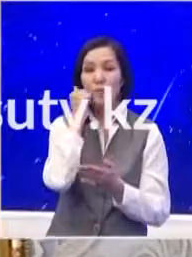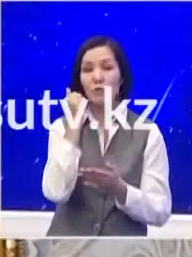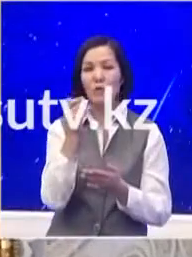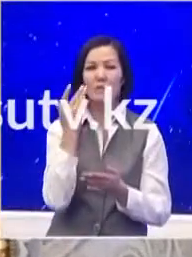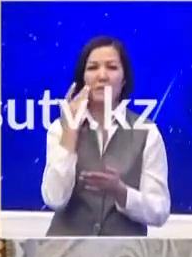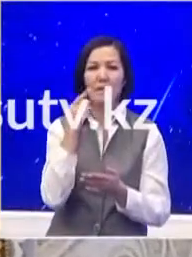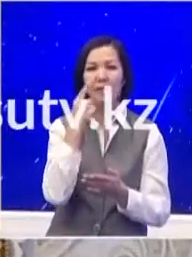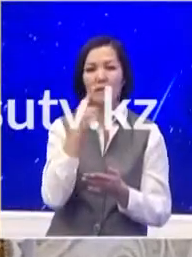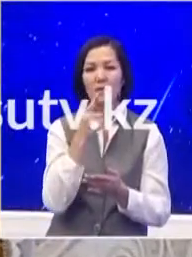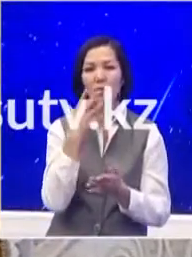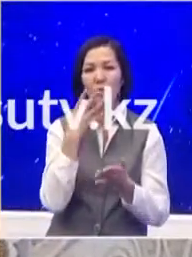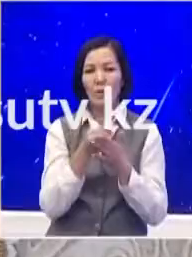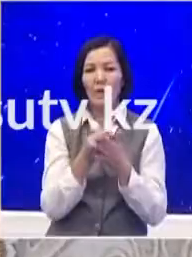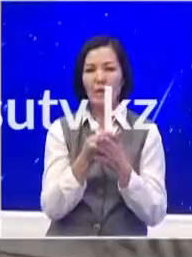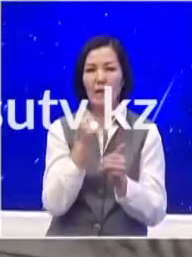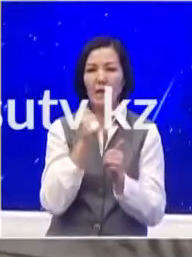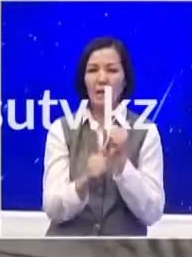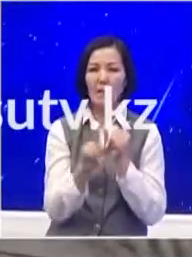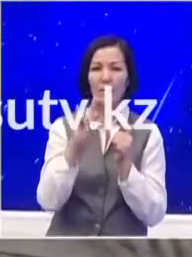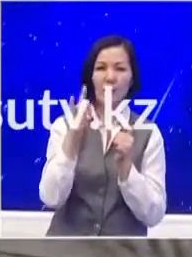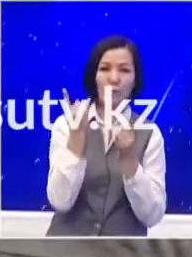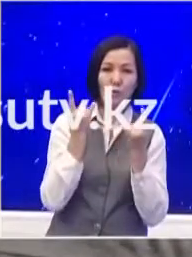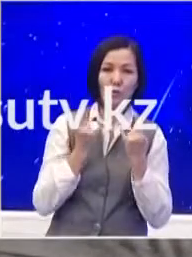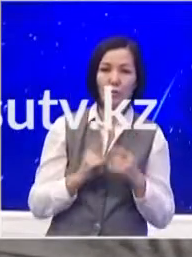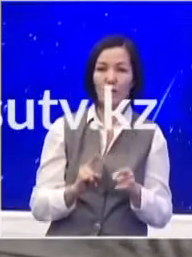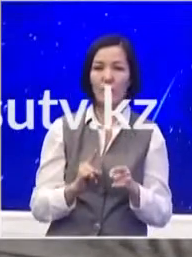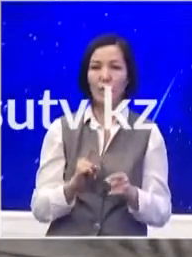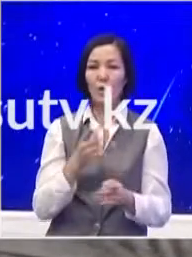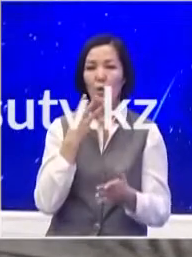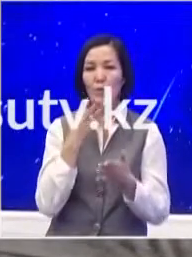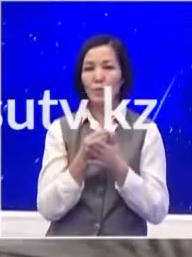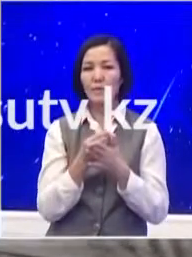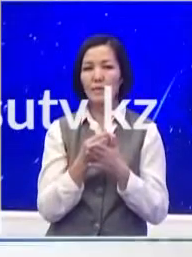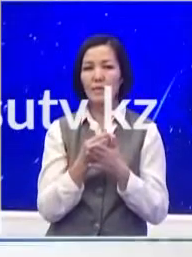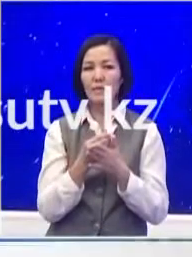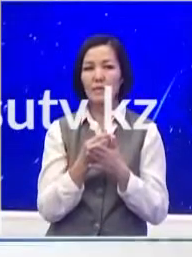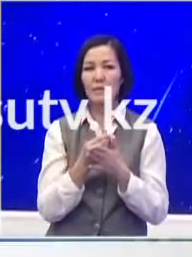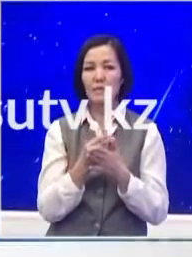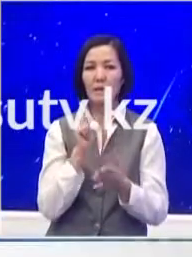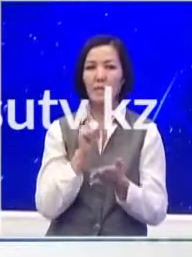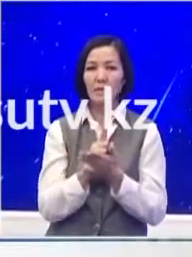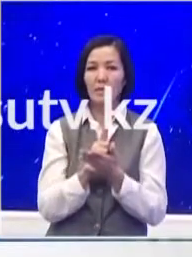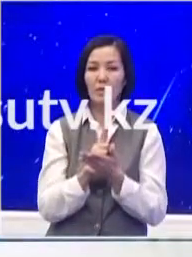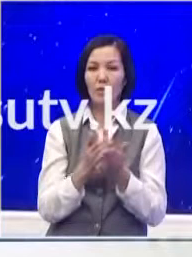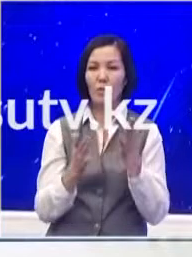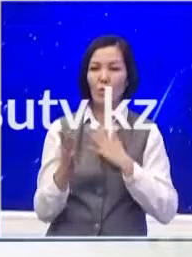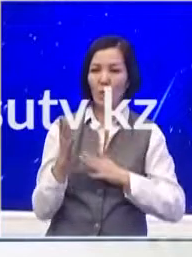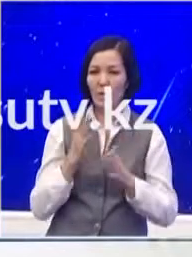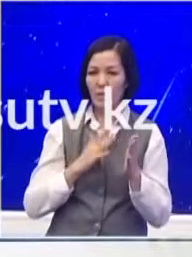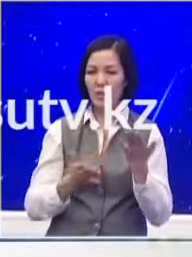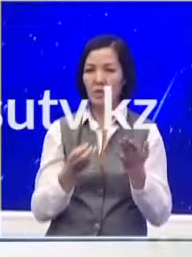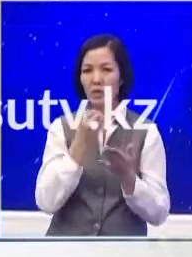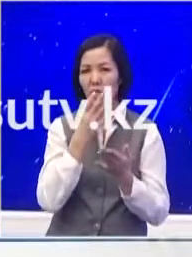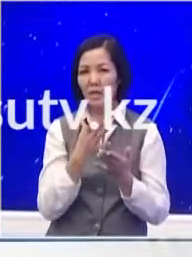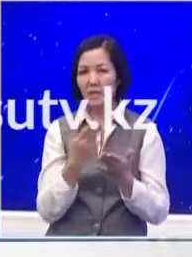Әр баланың өз нәсібі, дүниеге бала ұл болсын, қыз болсын келіп отса, артынан кейін міндетті түрде бір қуанышы, бір